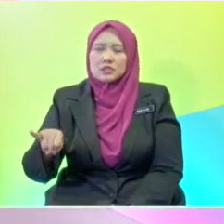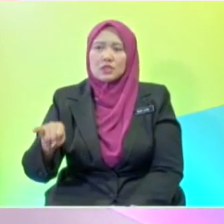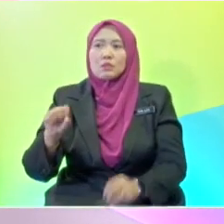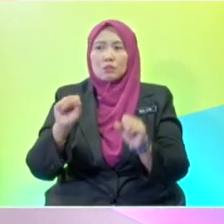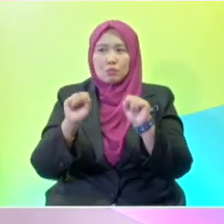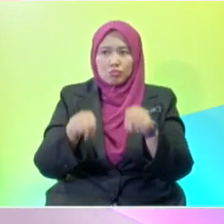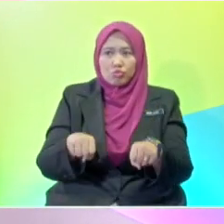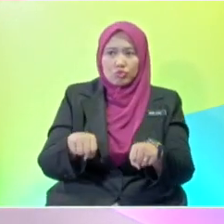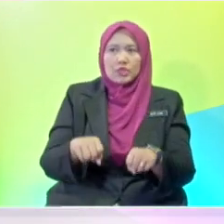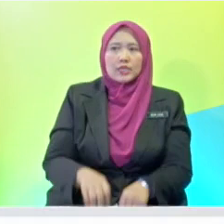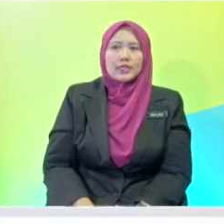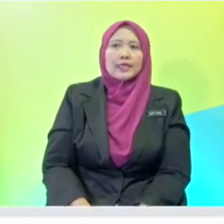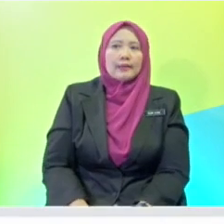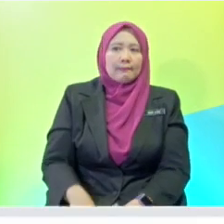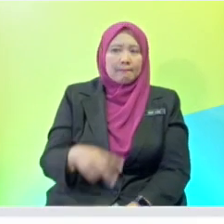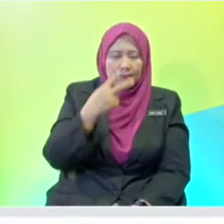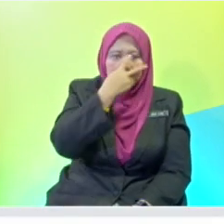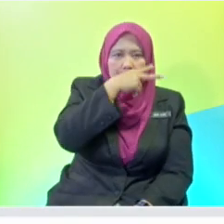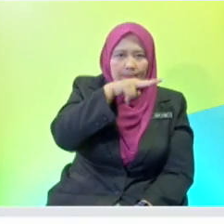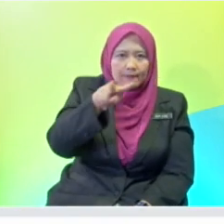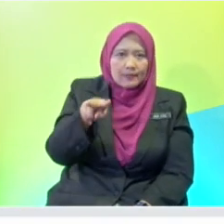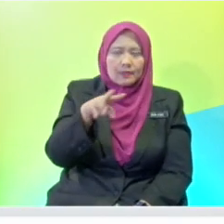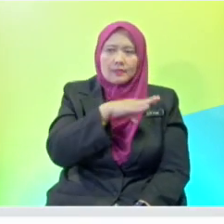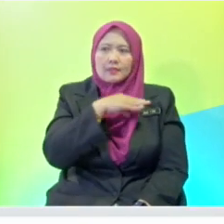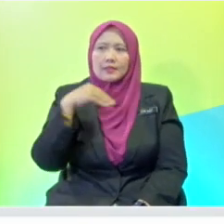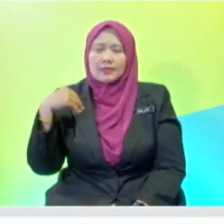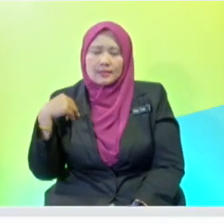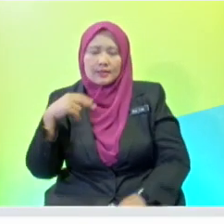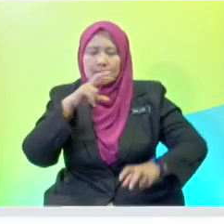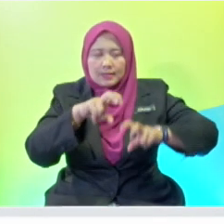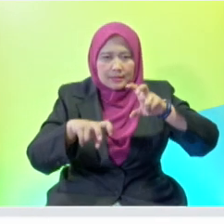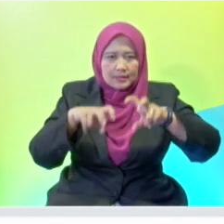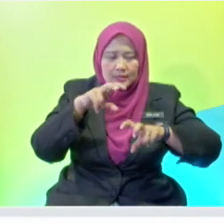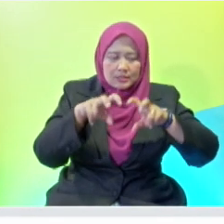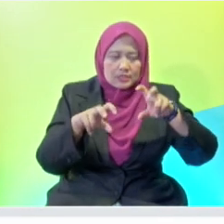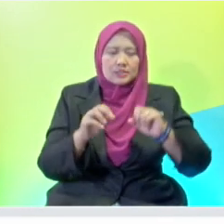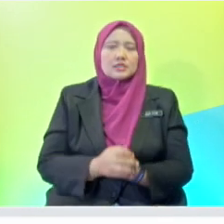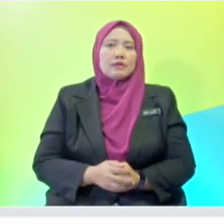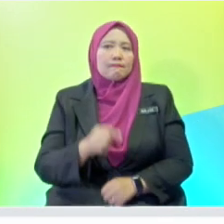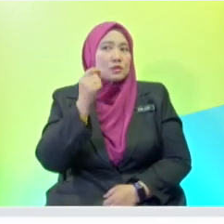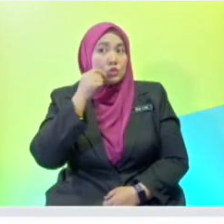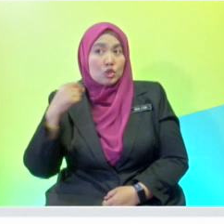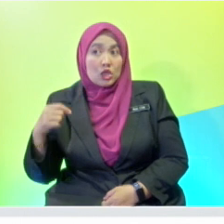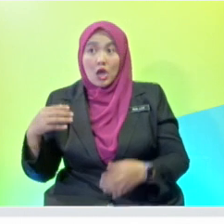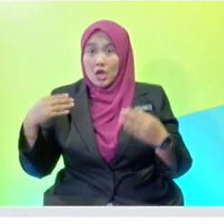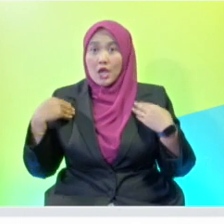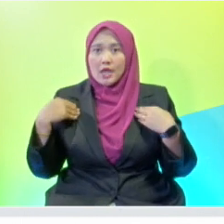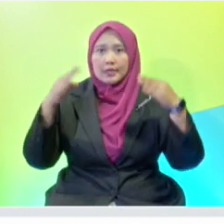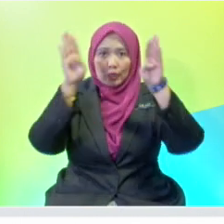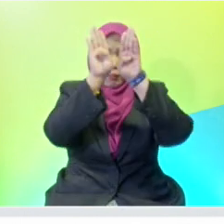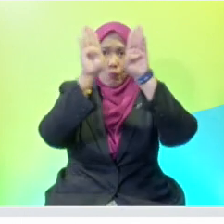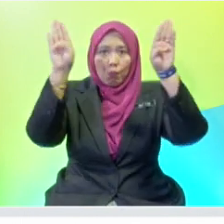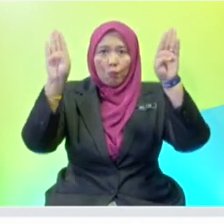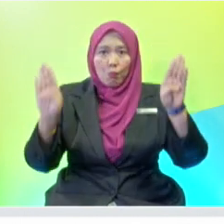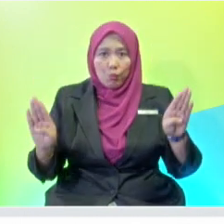pencak silat pemerhatian dan menganalisis secara bertulis oleh itu kita datangkan satu buram ini